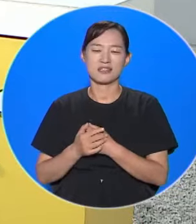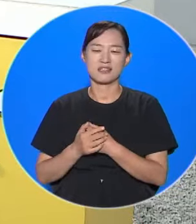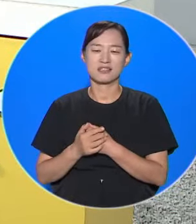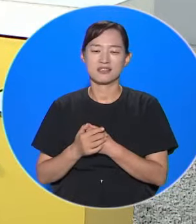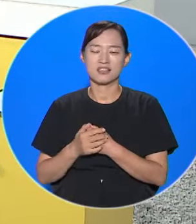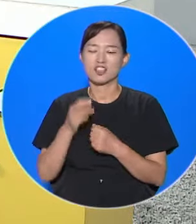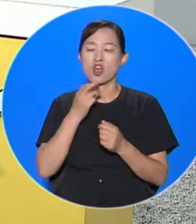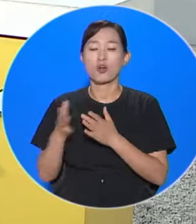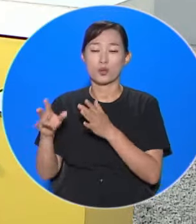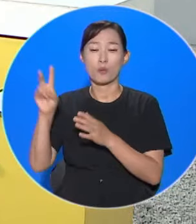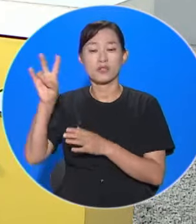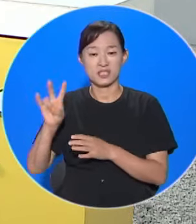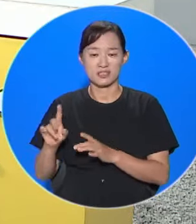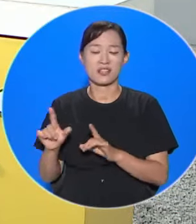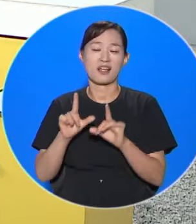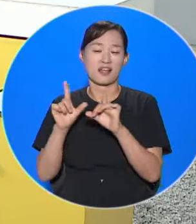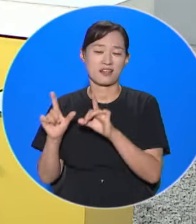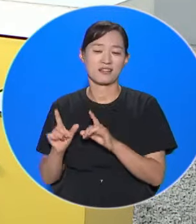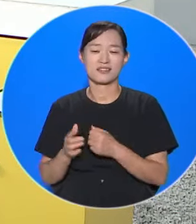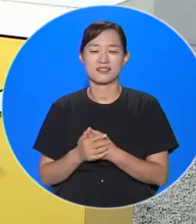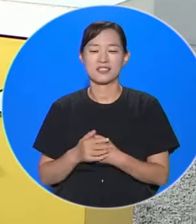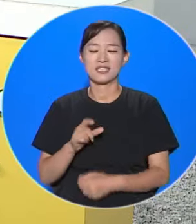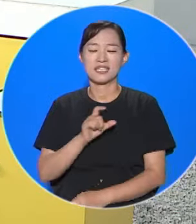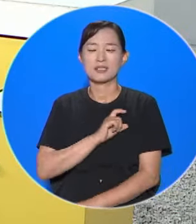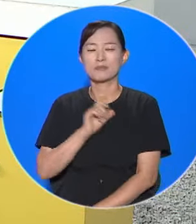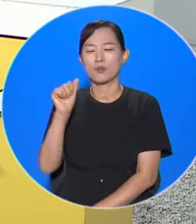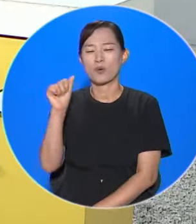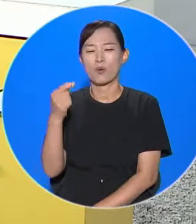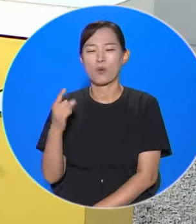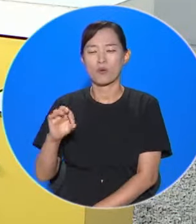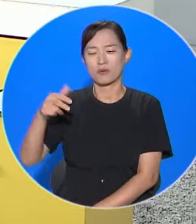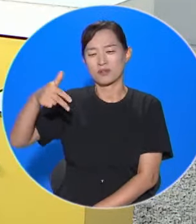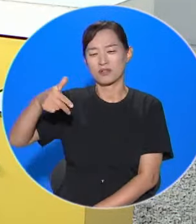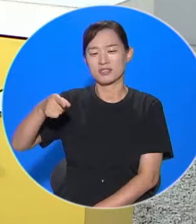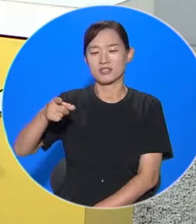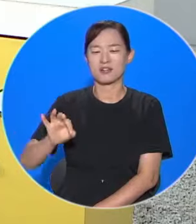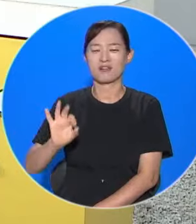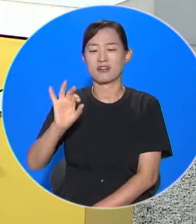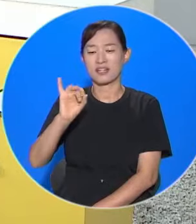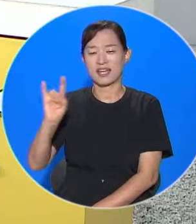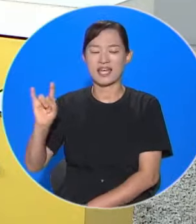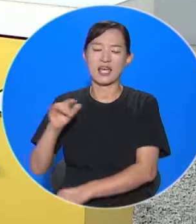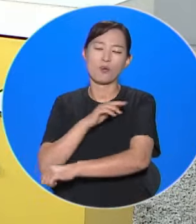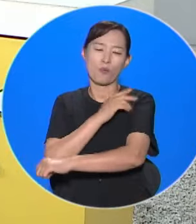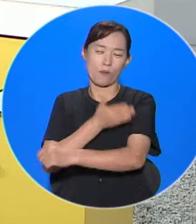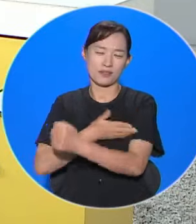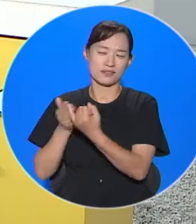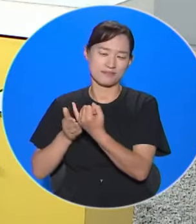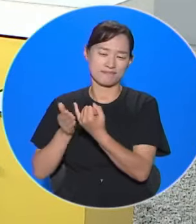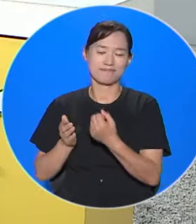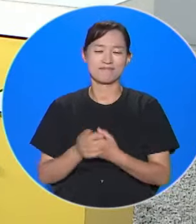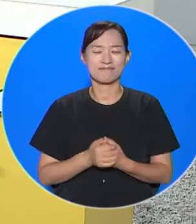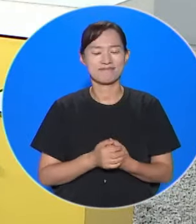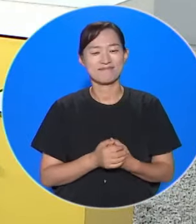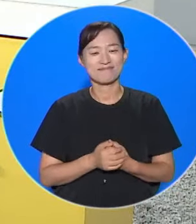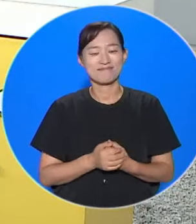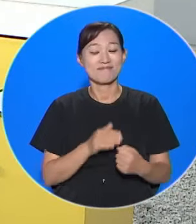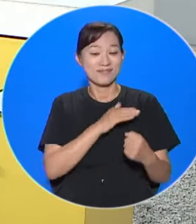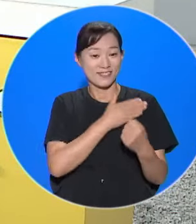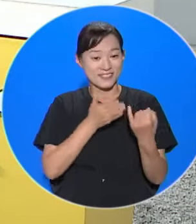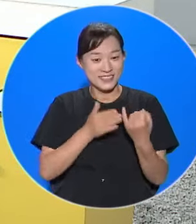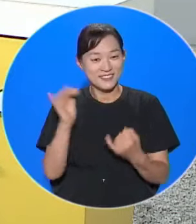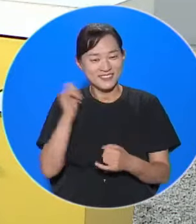경기도 시흥에 사는 네. 예, 홍정혜 권사예요. 홍정혜 권사님. 네네. 네, 권사님